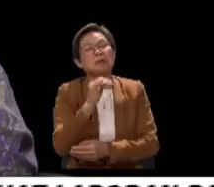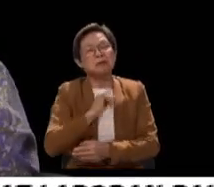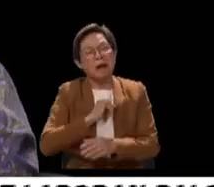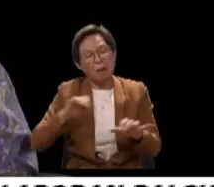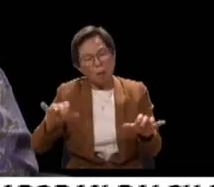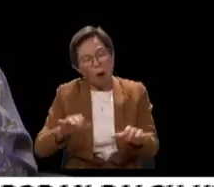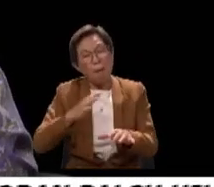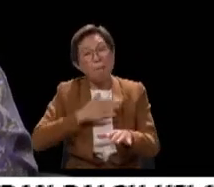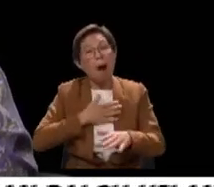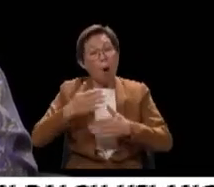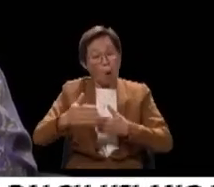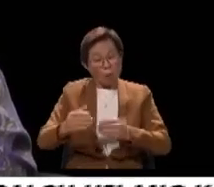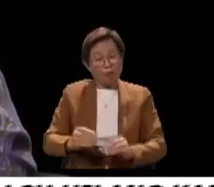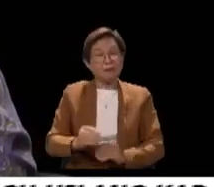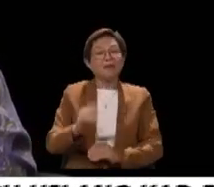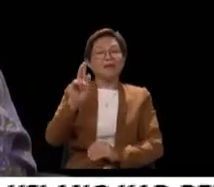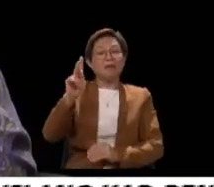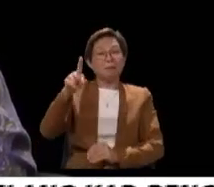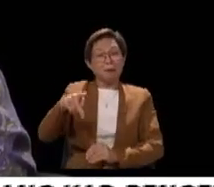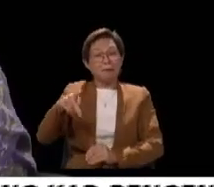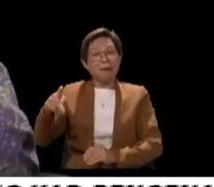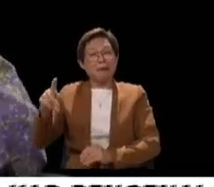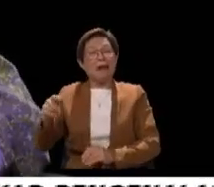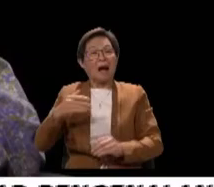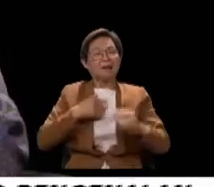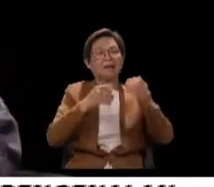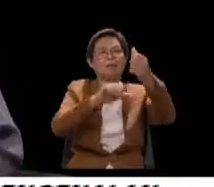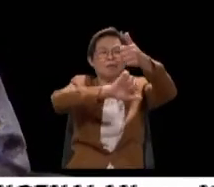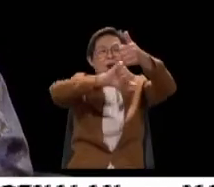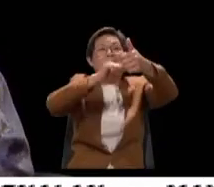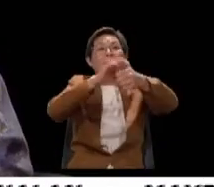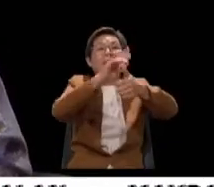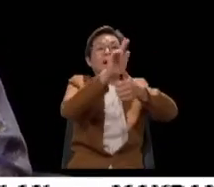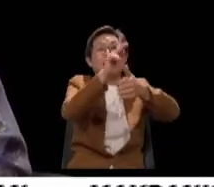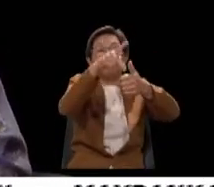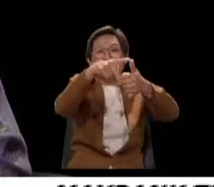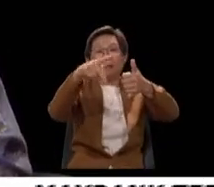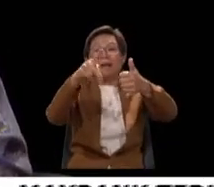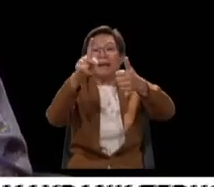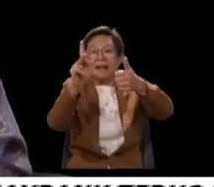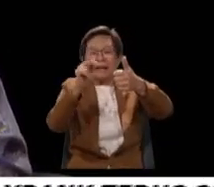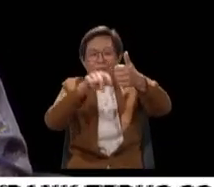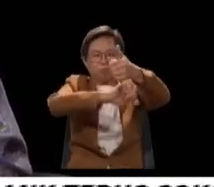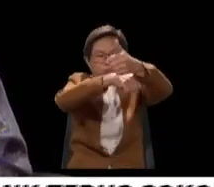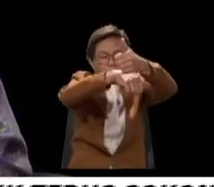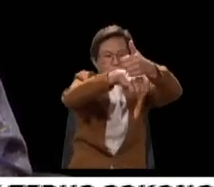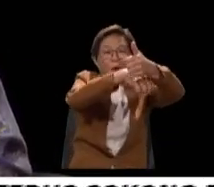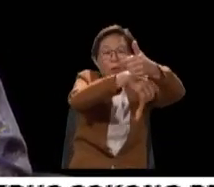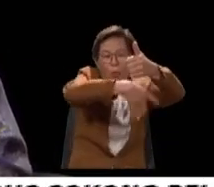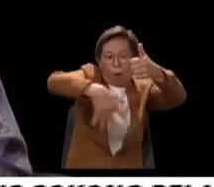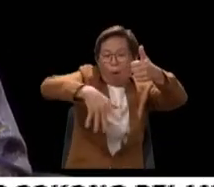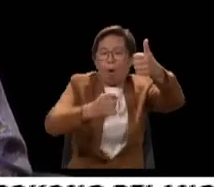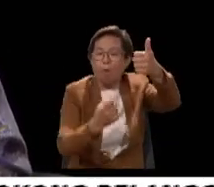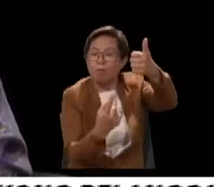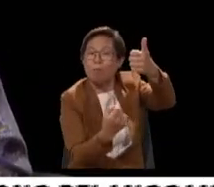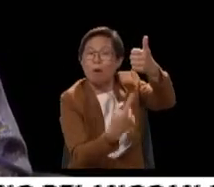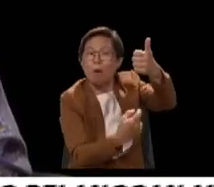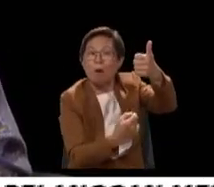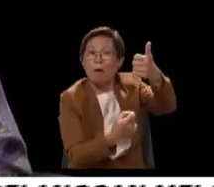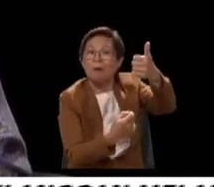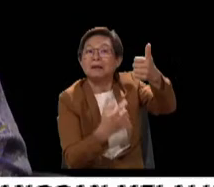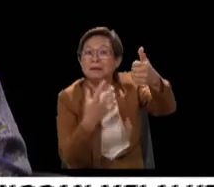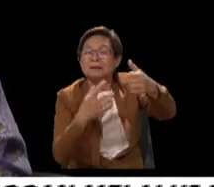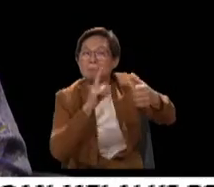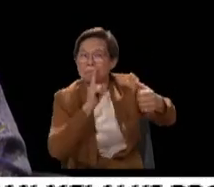adalah dalam Kementerian saya ada 11 agensi ya dan ini saya pastikan saya capai sekurang 30%